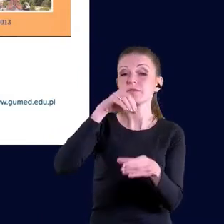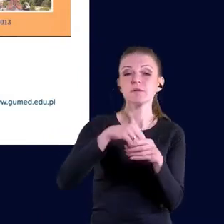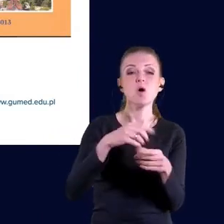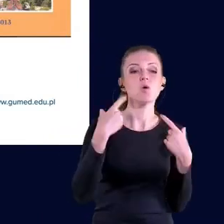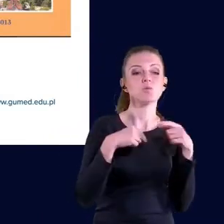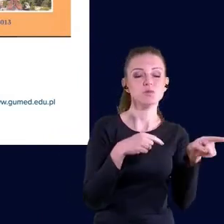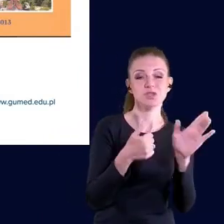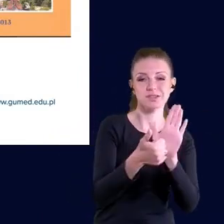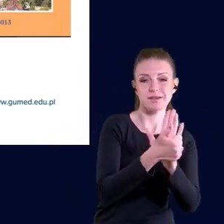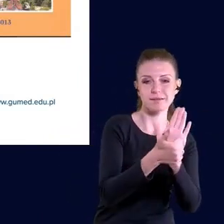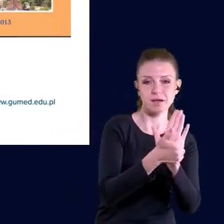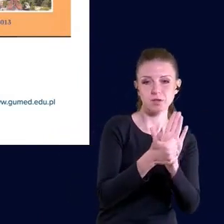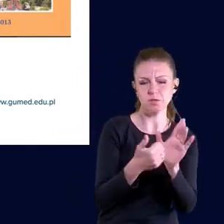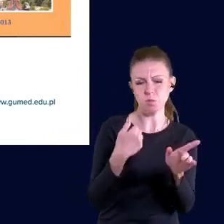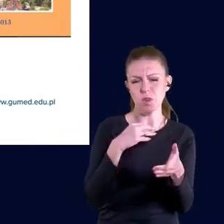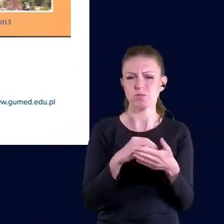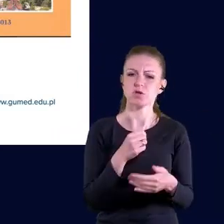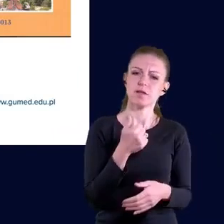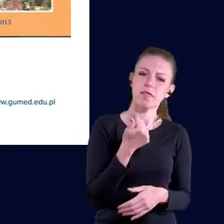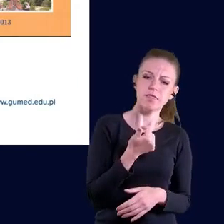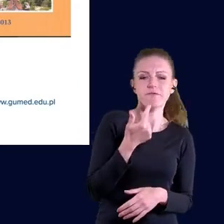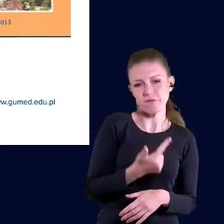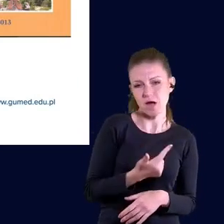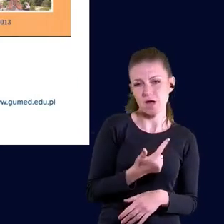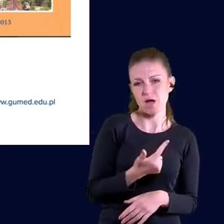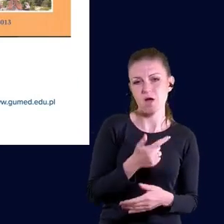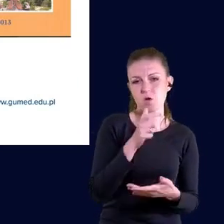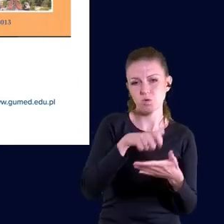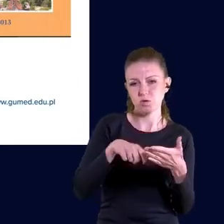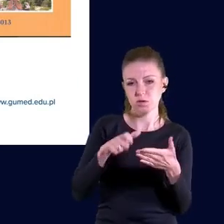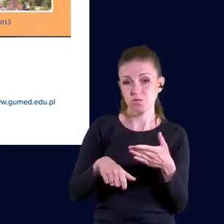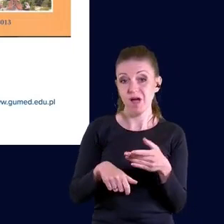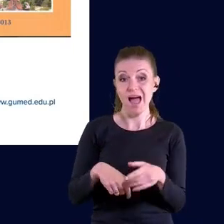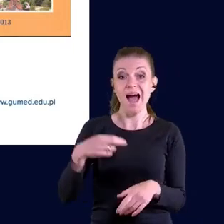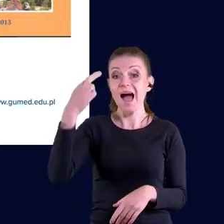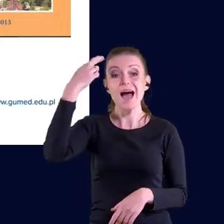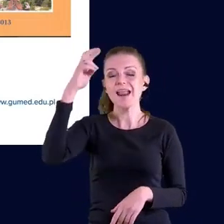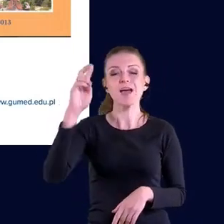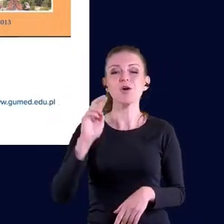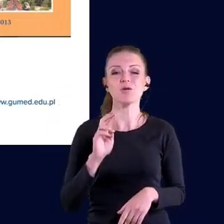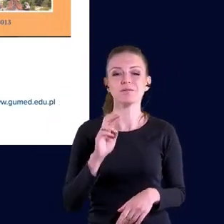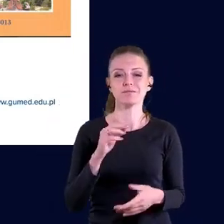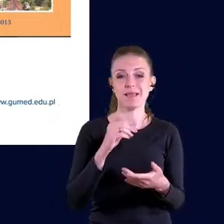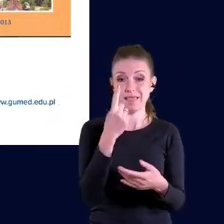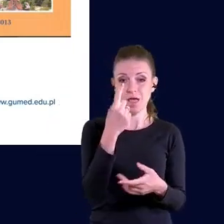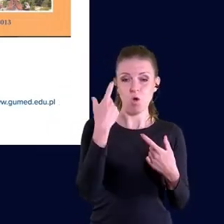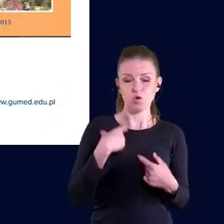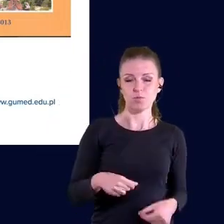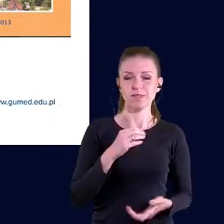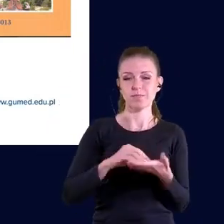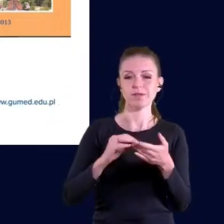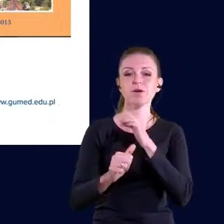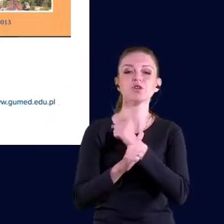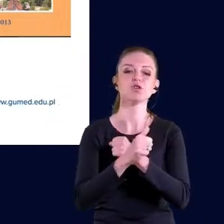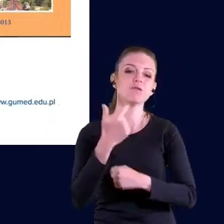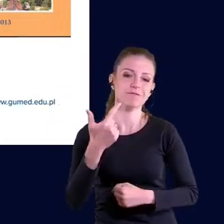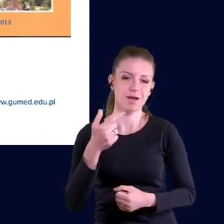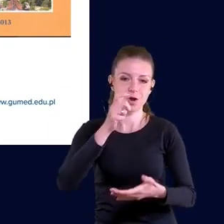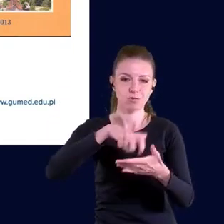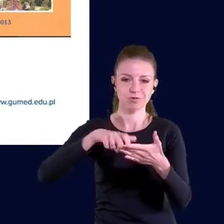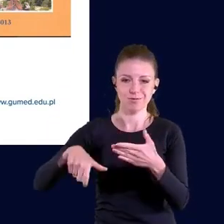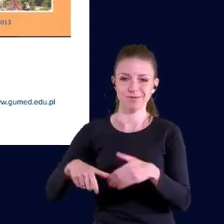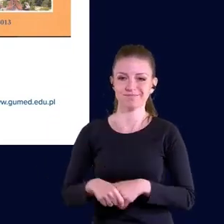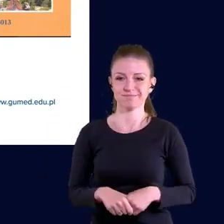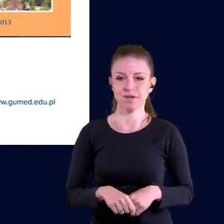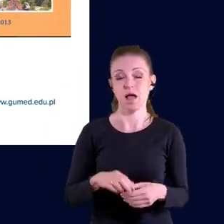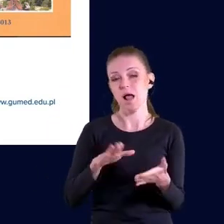napisali przynajmniej 2 rozdział 2 monografie autor wykorzystał 6362 rozdziały były